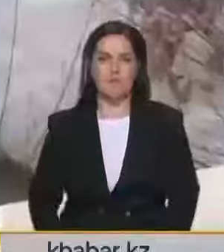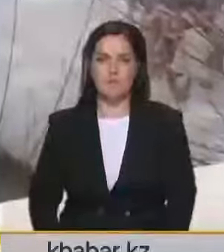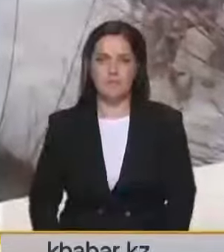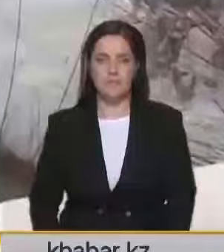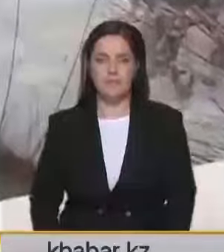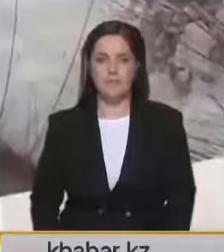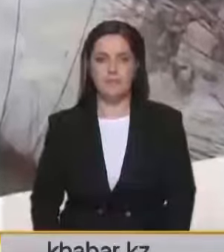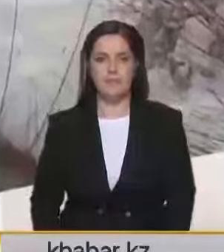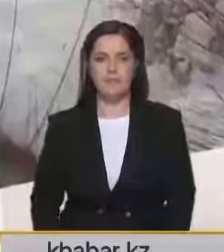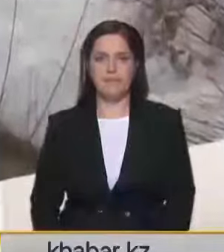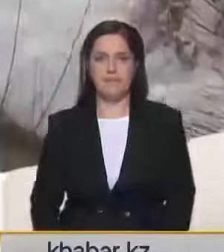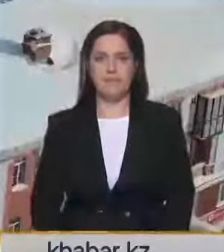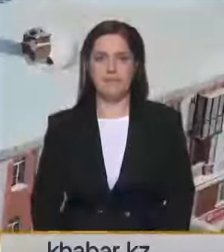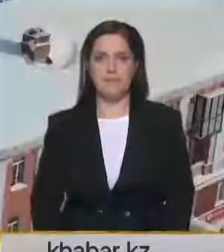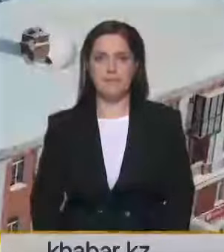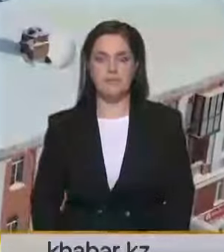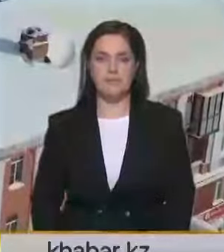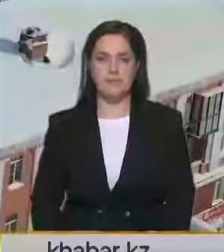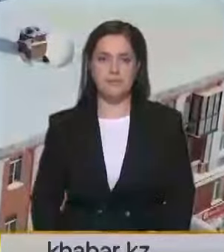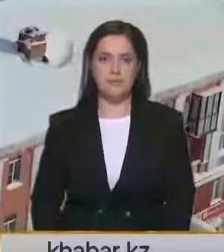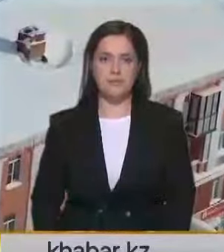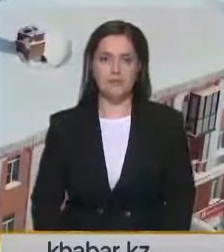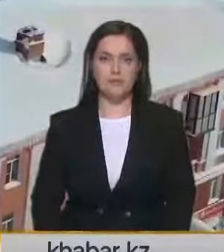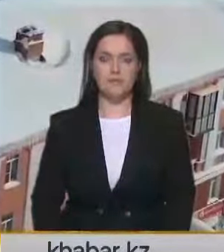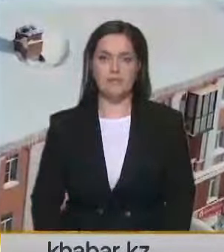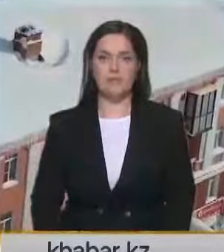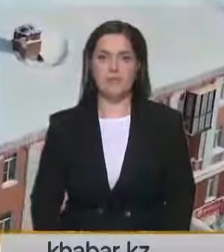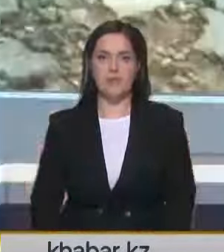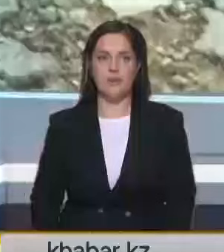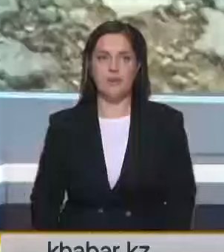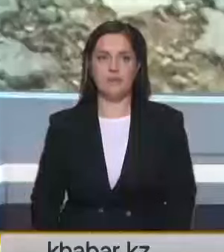Вячеслав Фетлугин и Дмитрий Пыхтин. Восточно-Казахстанская область. Хабар.